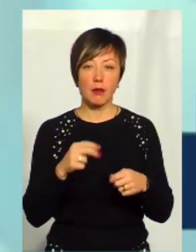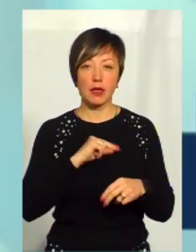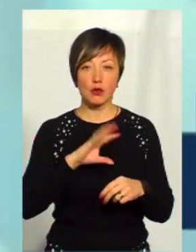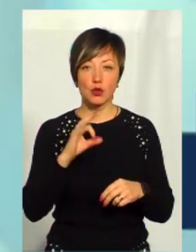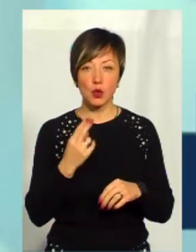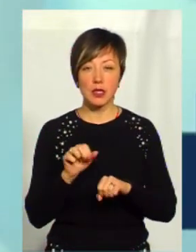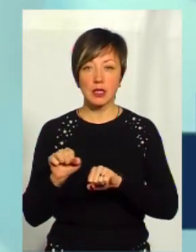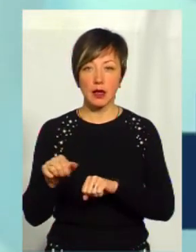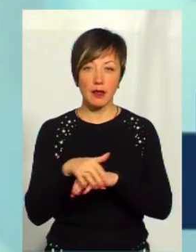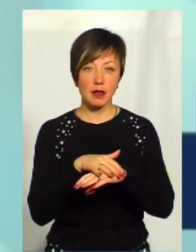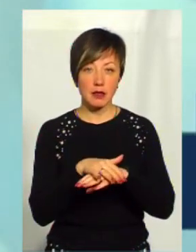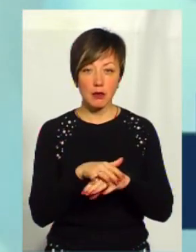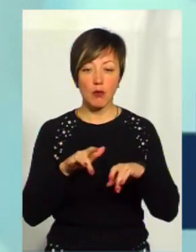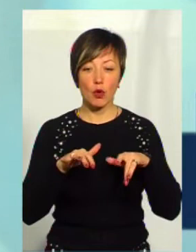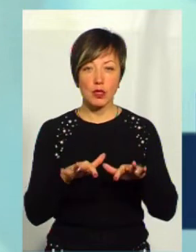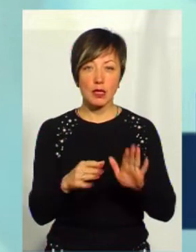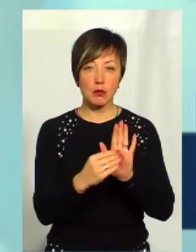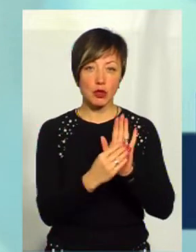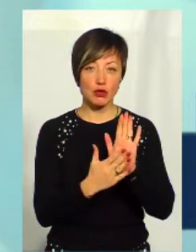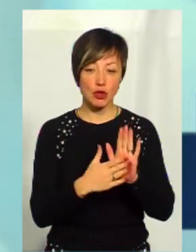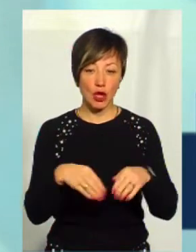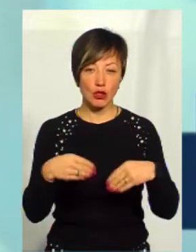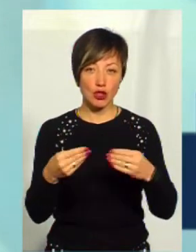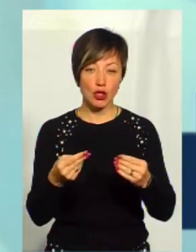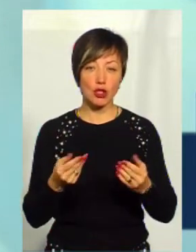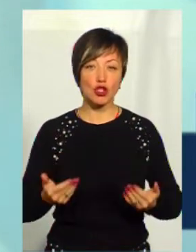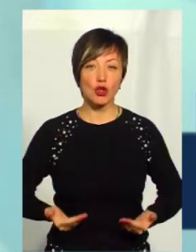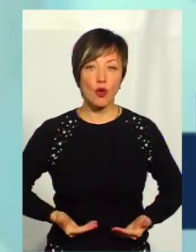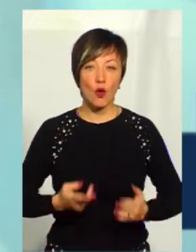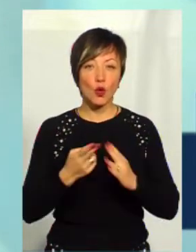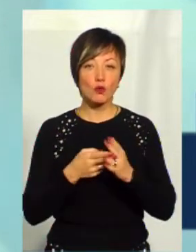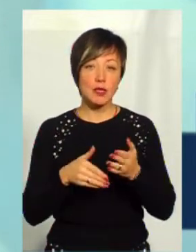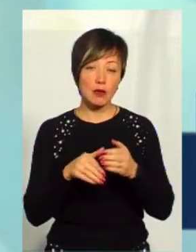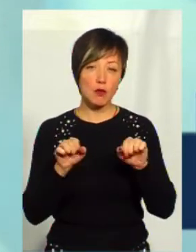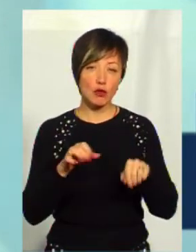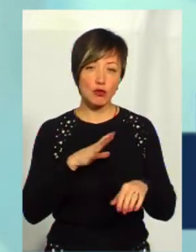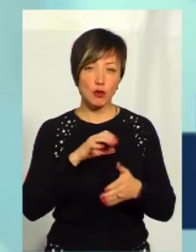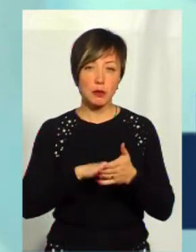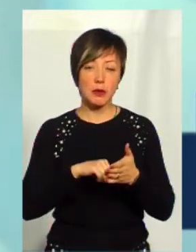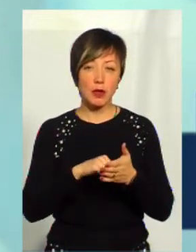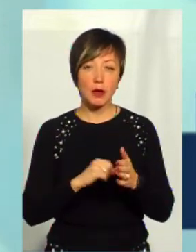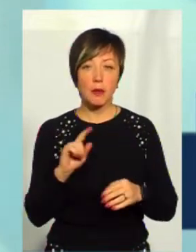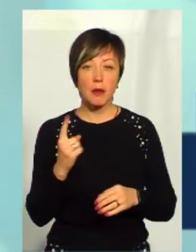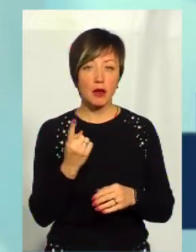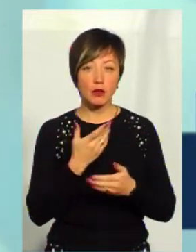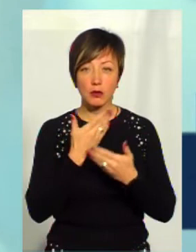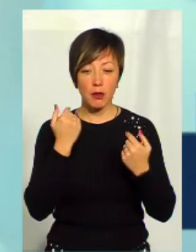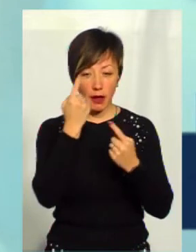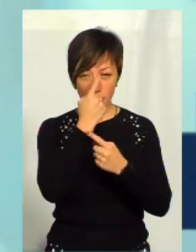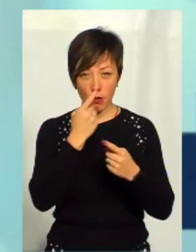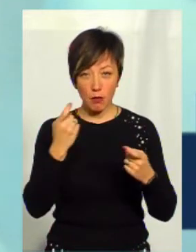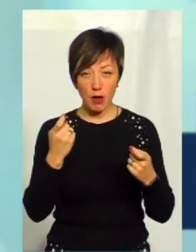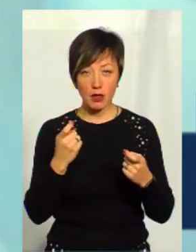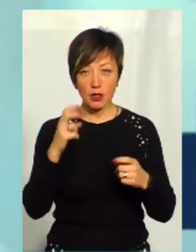соцзахисту населення, затримують процес призначення самої житлової субсидії. Ну, це може бути пов'язано, перш за все, що не надходить